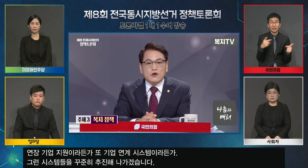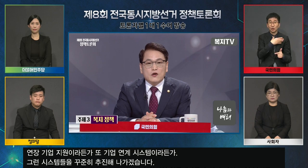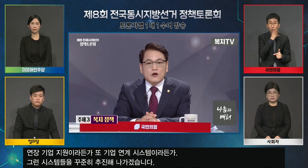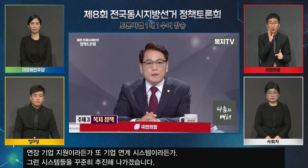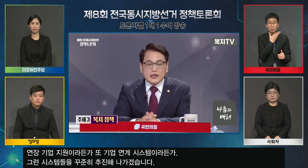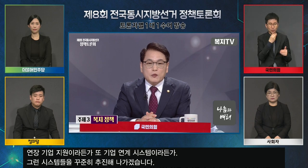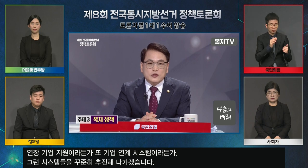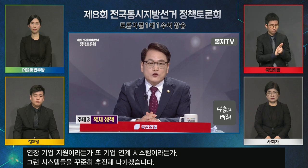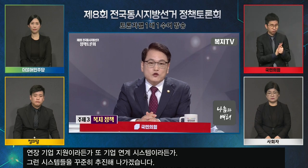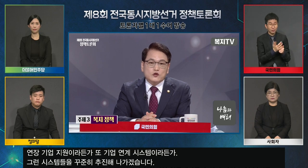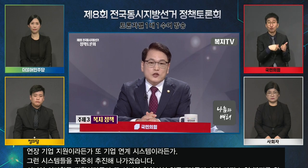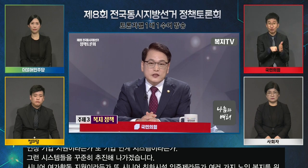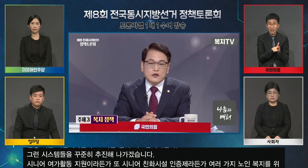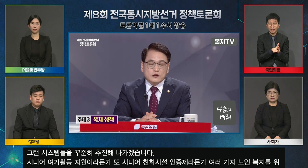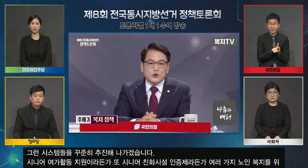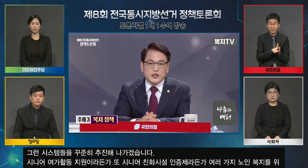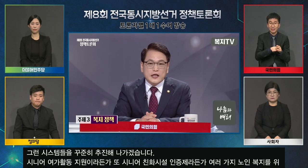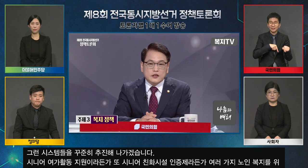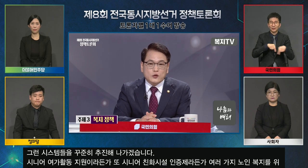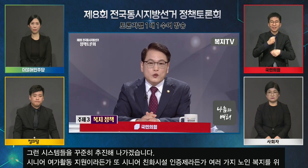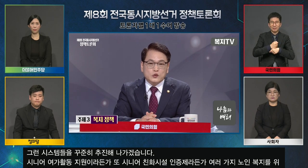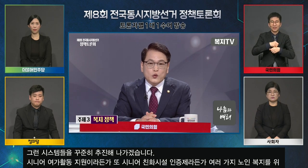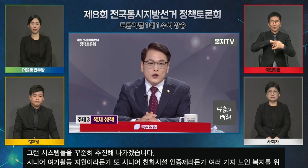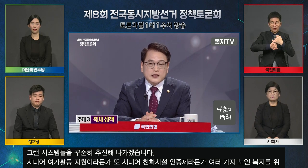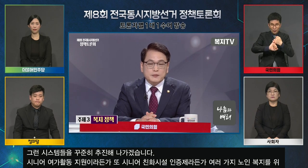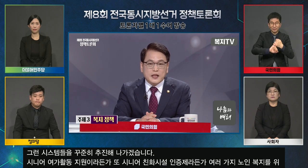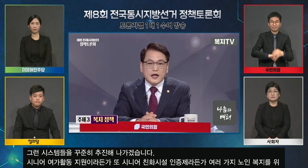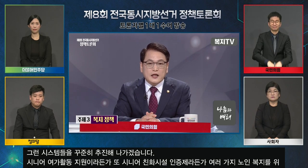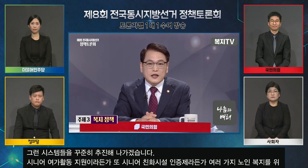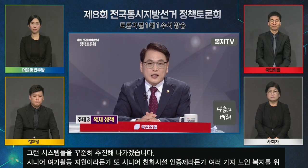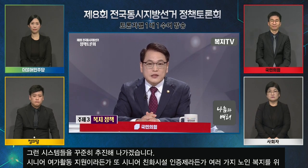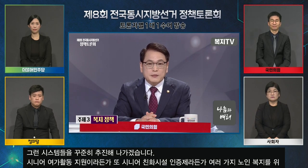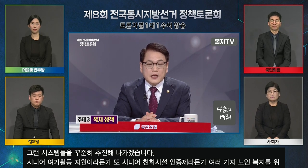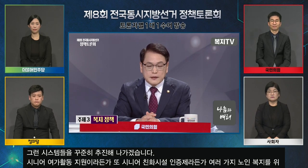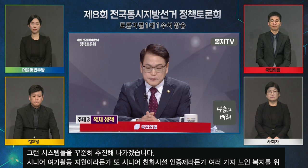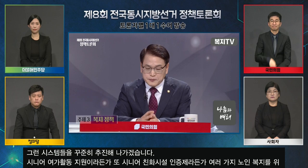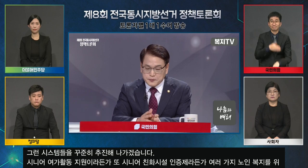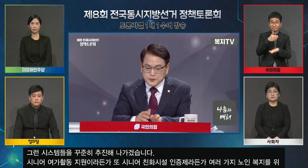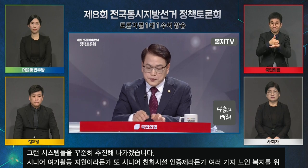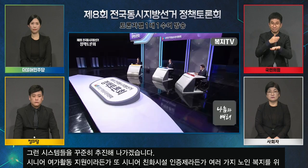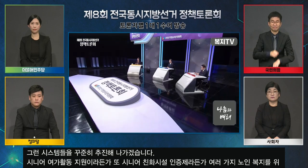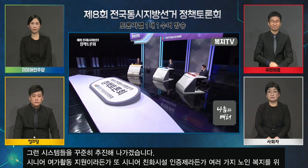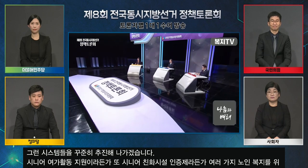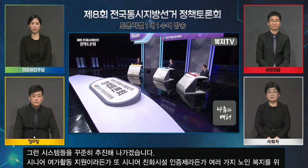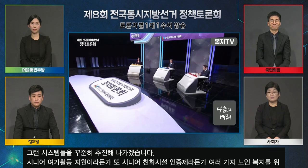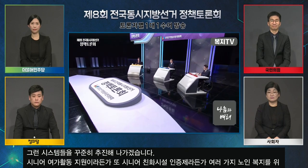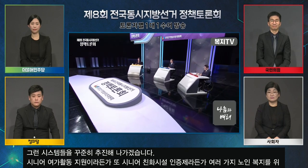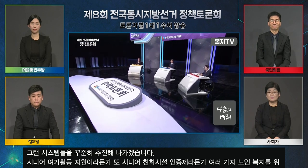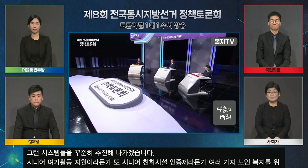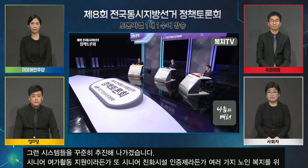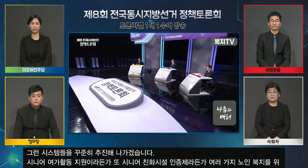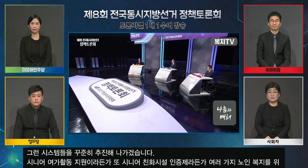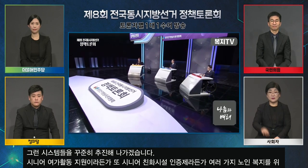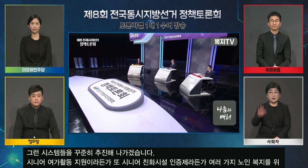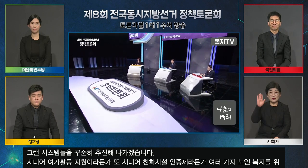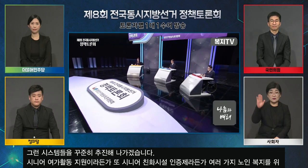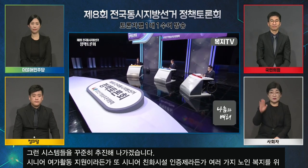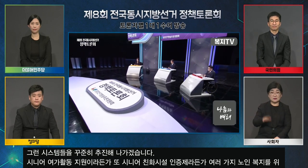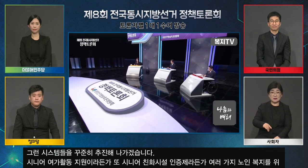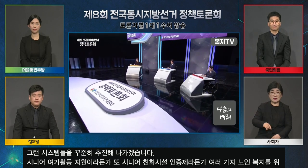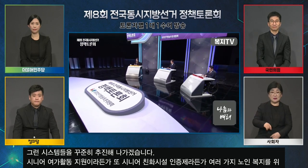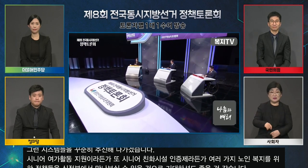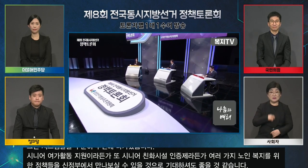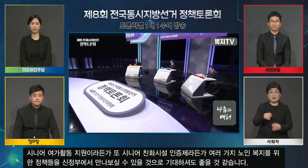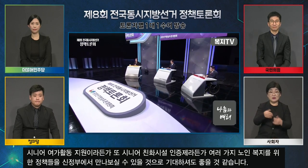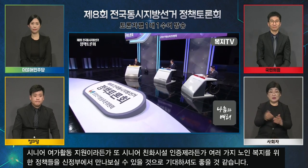만나보실 수 있을 것으로 기대하셔도 좋을 것 같습니다. 감사합니다. 손 드신 정의당 이윤주